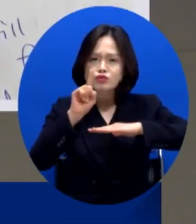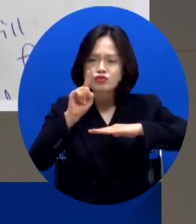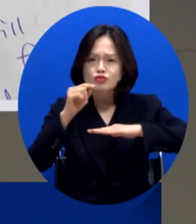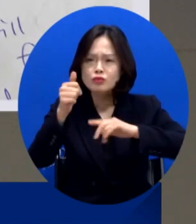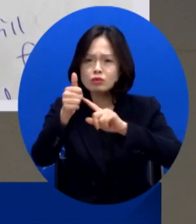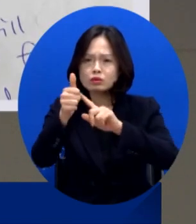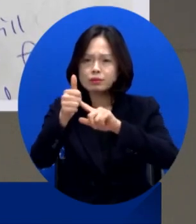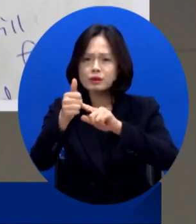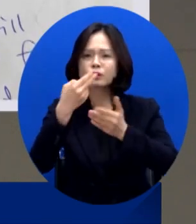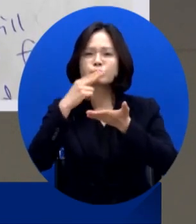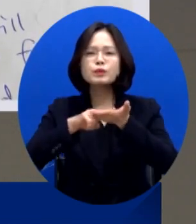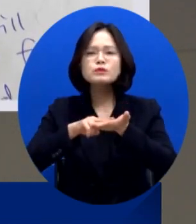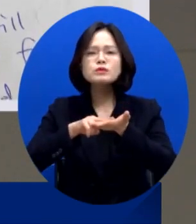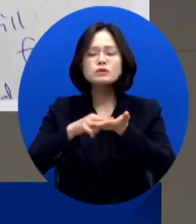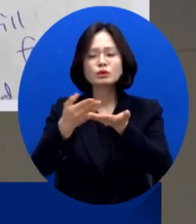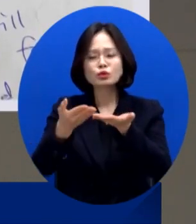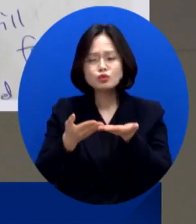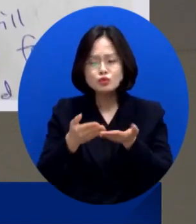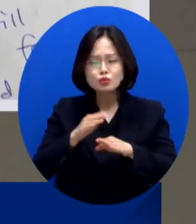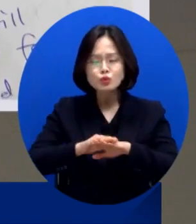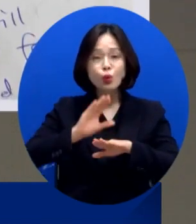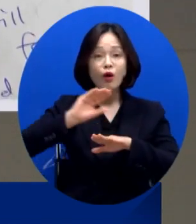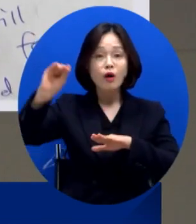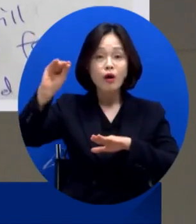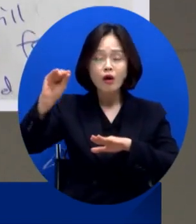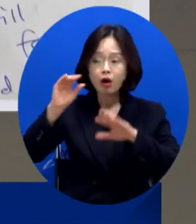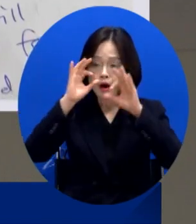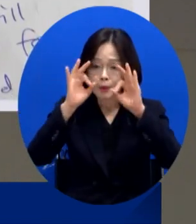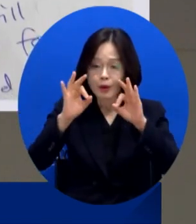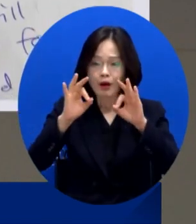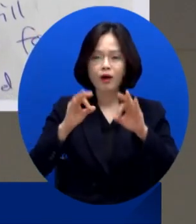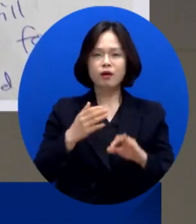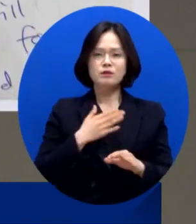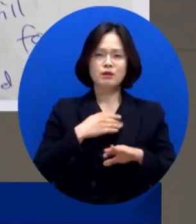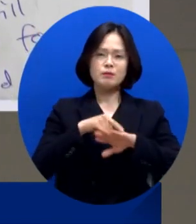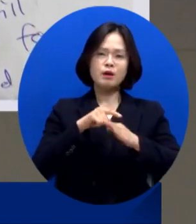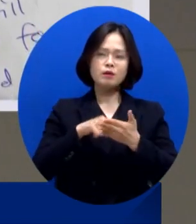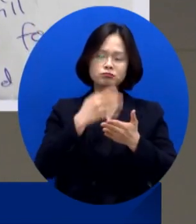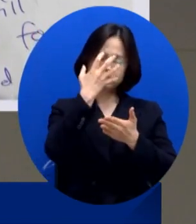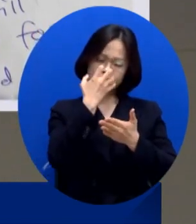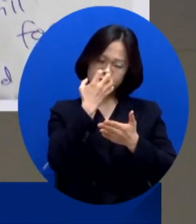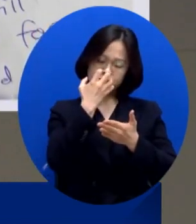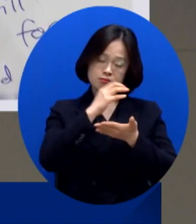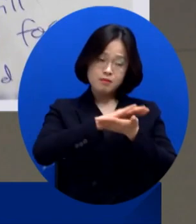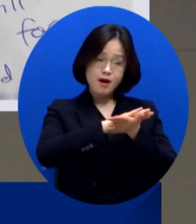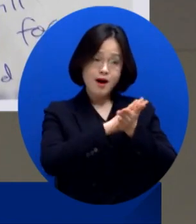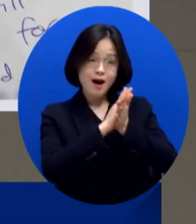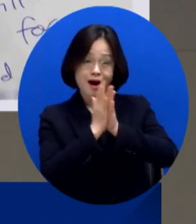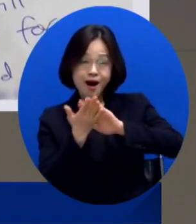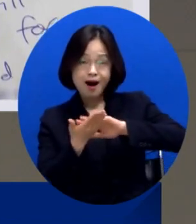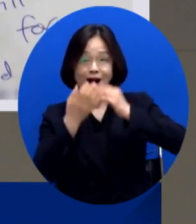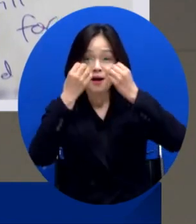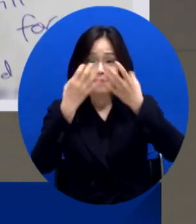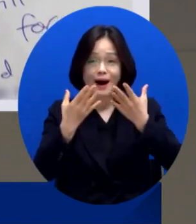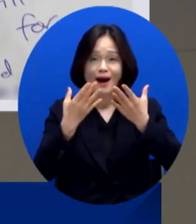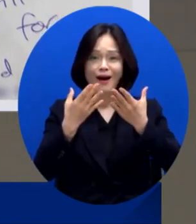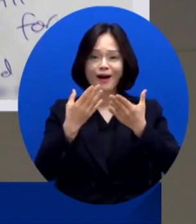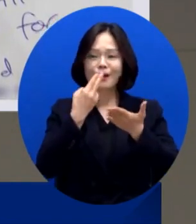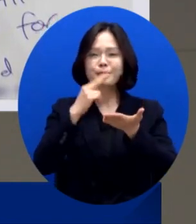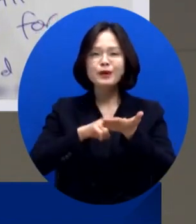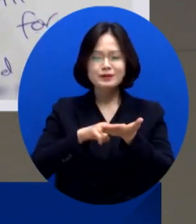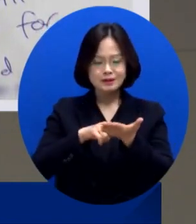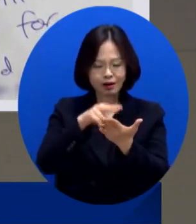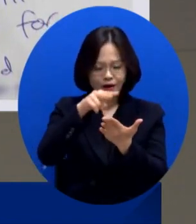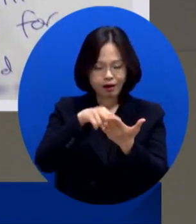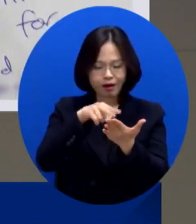내가 어두움 가운데서 이때까지 살았지만 정말 It's okay with Jesus를 보니까 내 마음이 새로진다 하는 그런 조용한